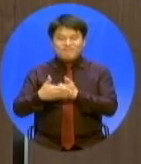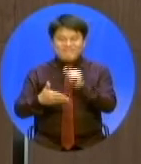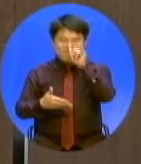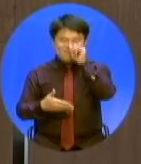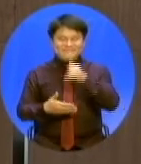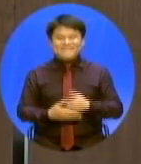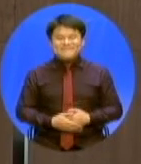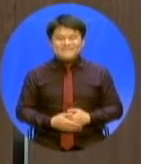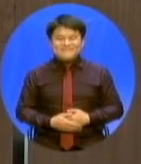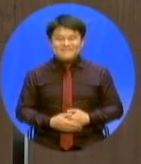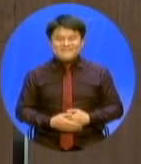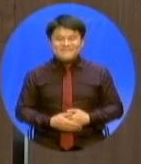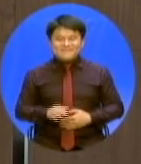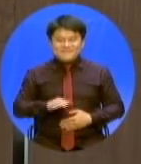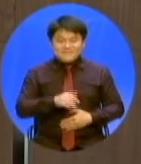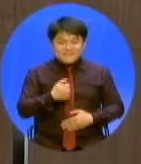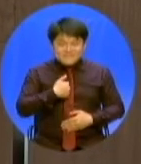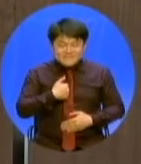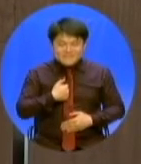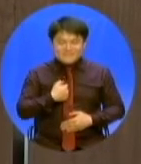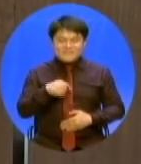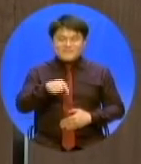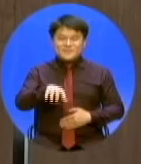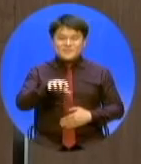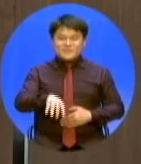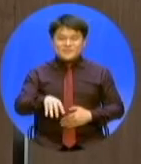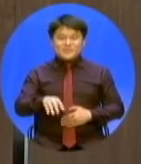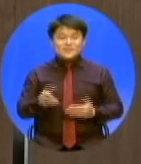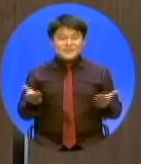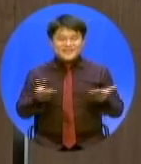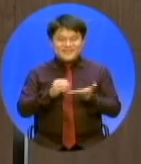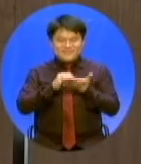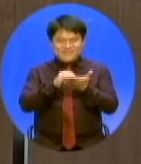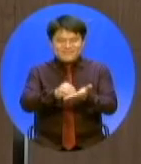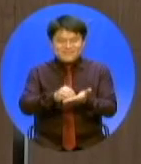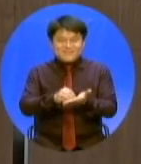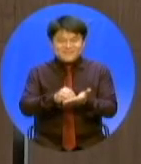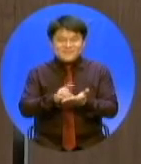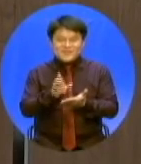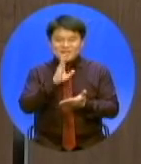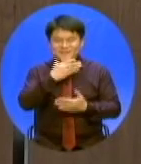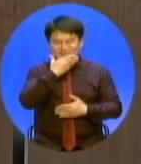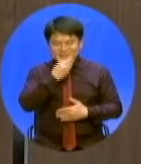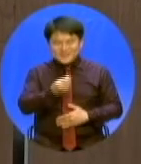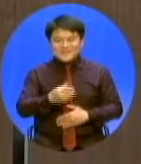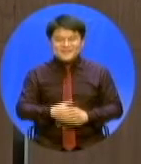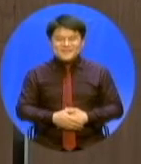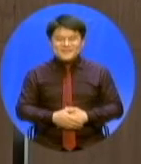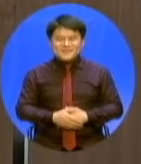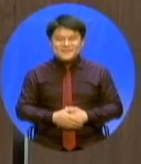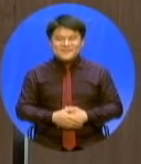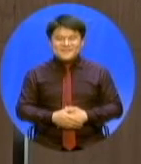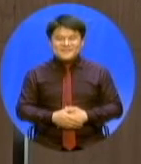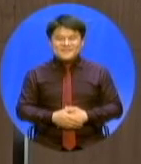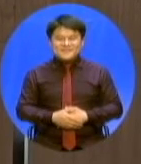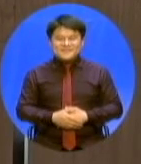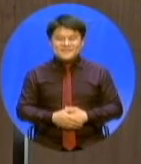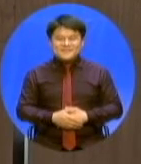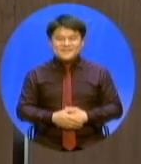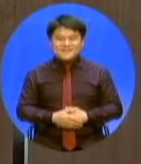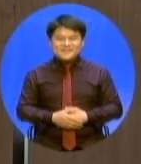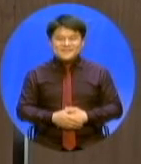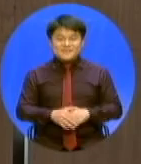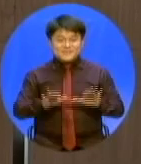마련해주고 계십니다. 그래서 저는 이러한 곳에서 일을 하는 게 정말 행복한 것 같습니다.